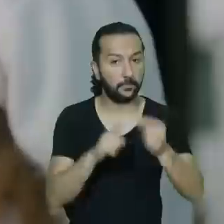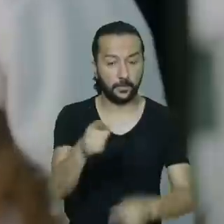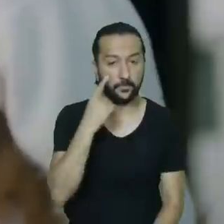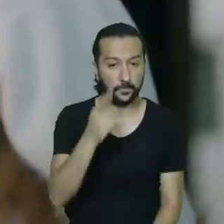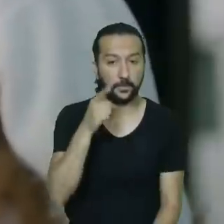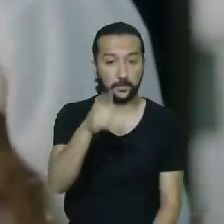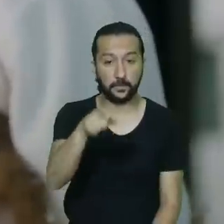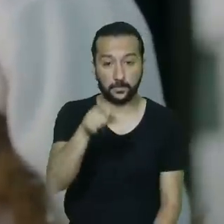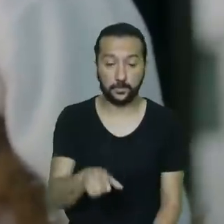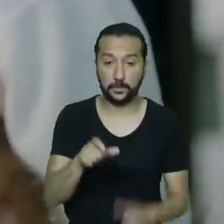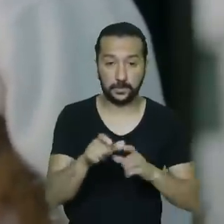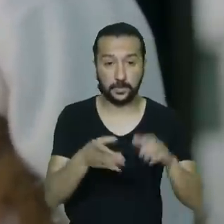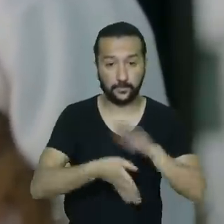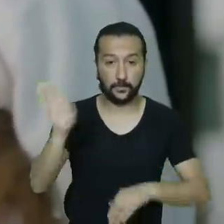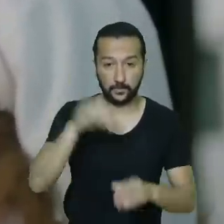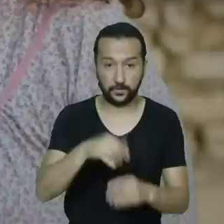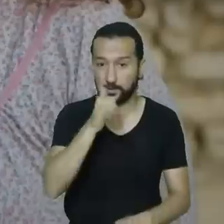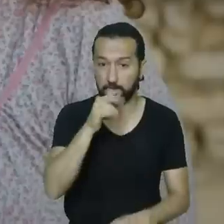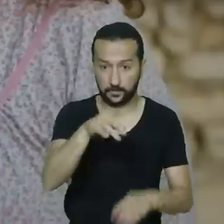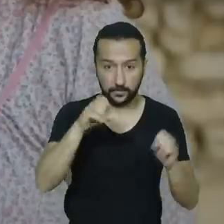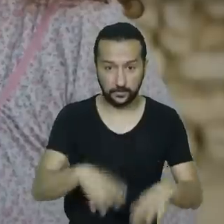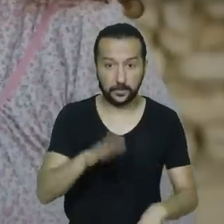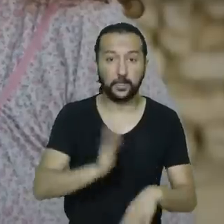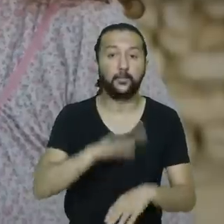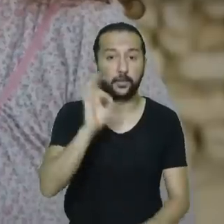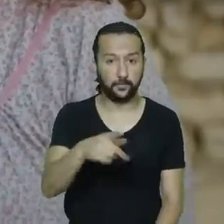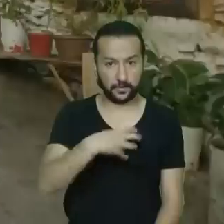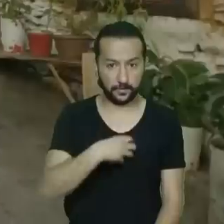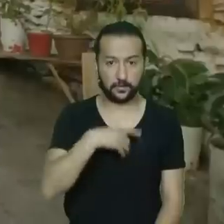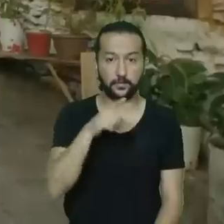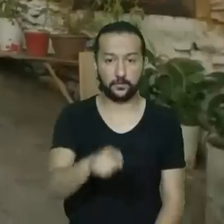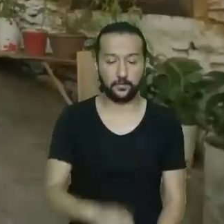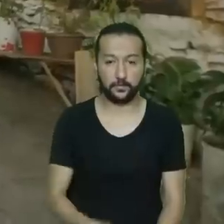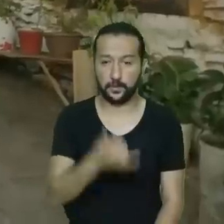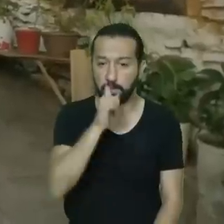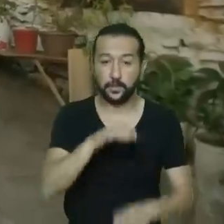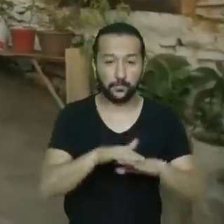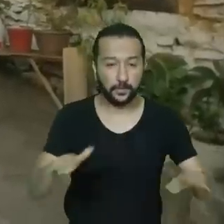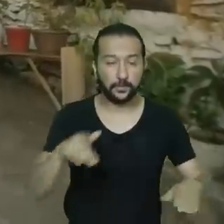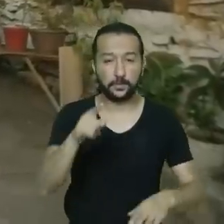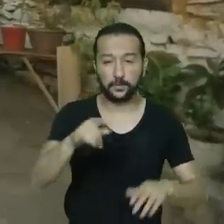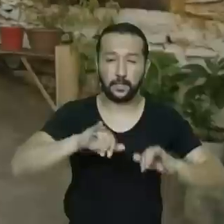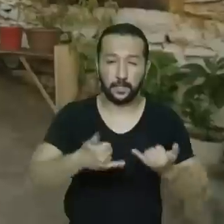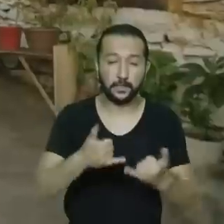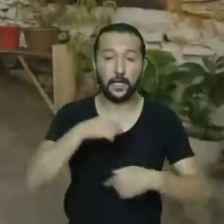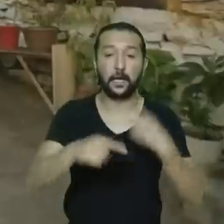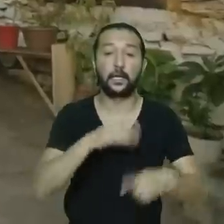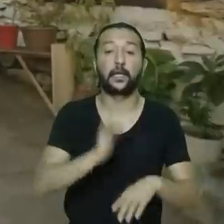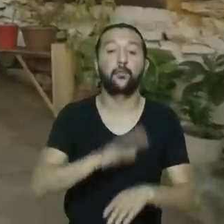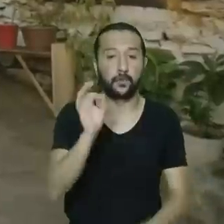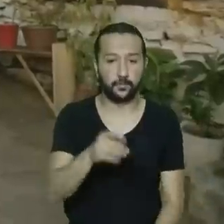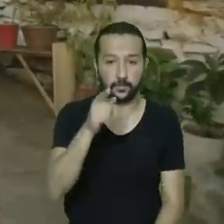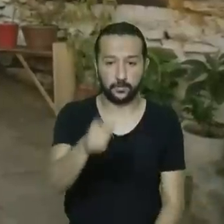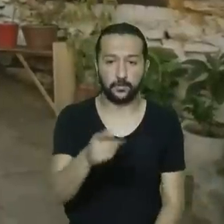İsmail, sen Sedef gitti diye berduşluğu falan vurmadın değil mi kendini? İçki masalağında falan teselli aramıyorsun değil